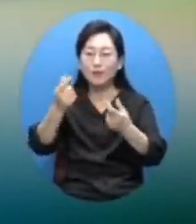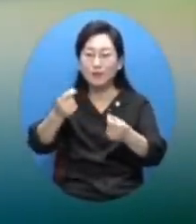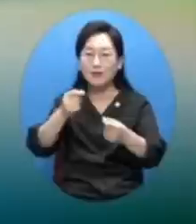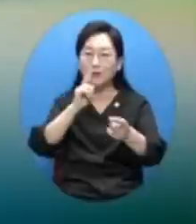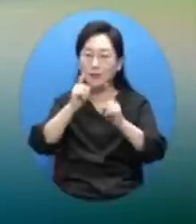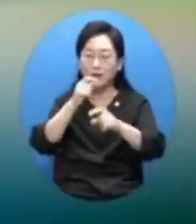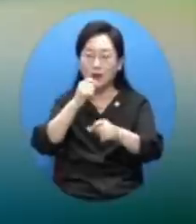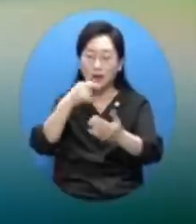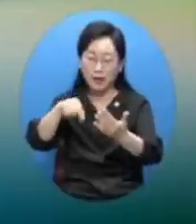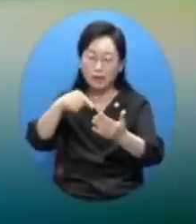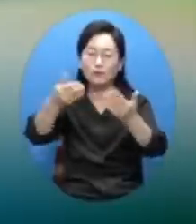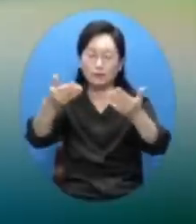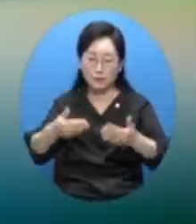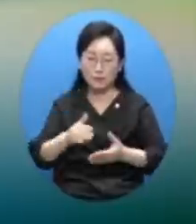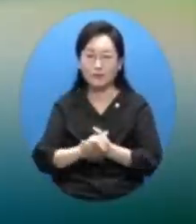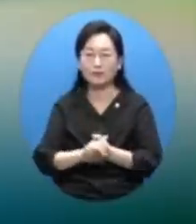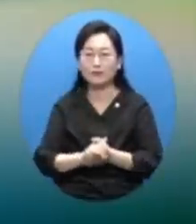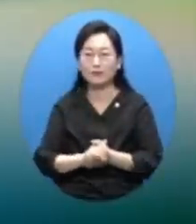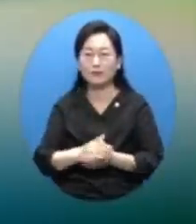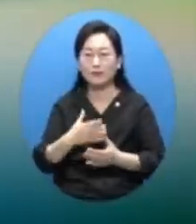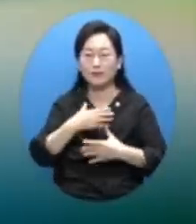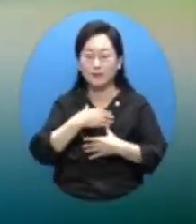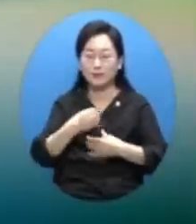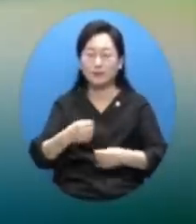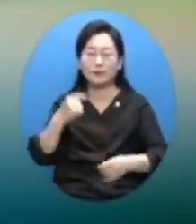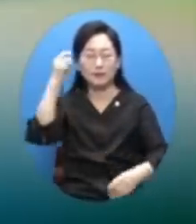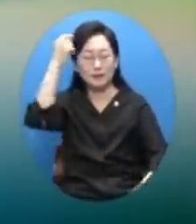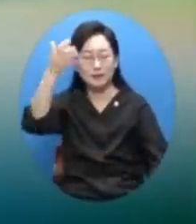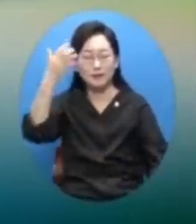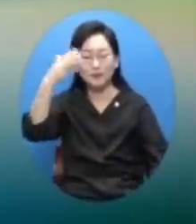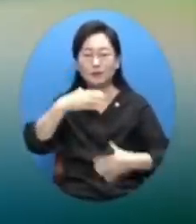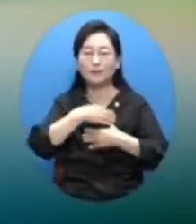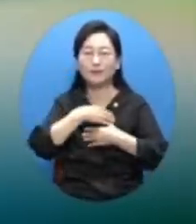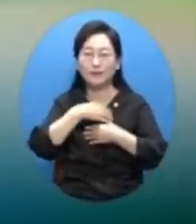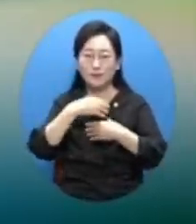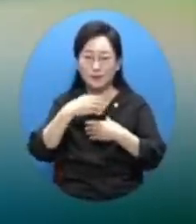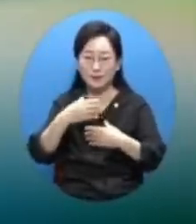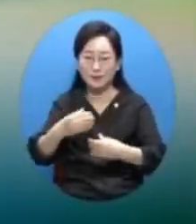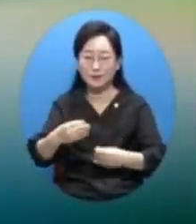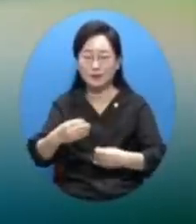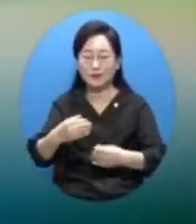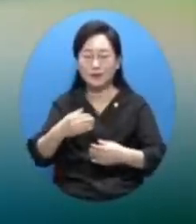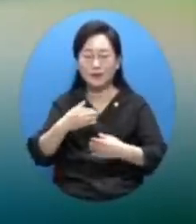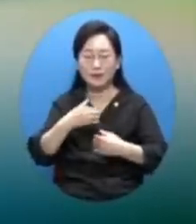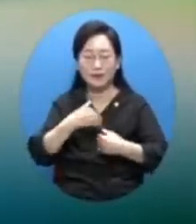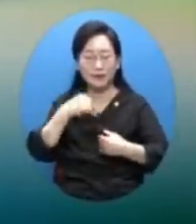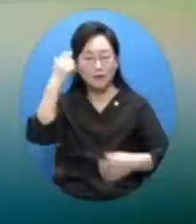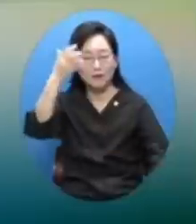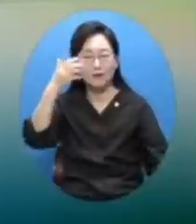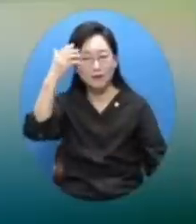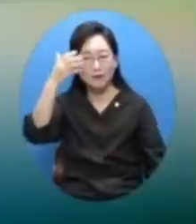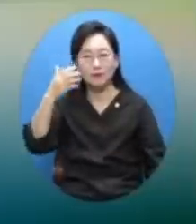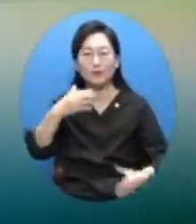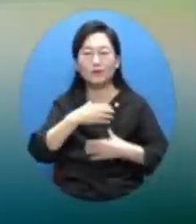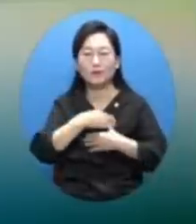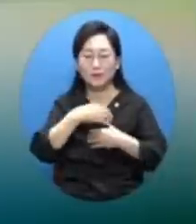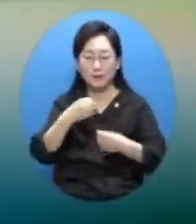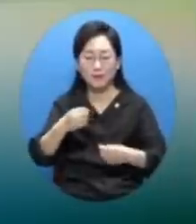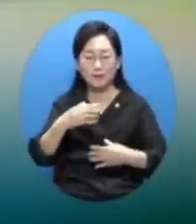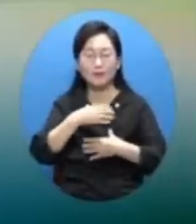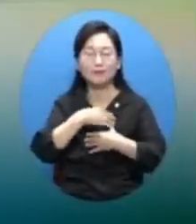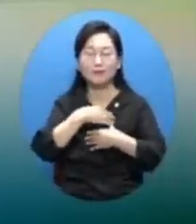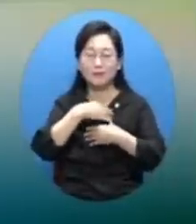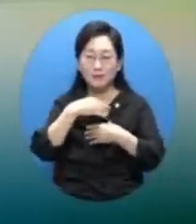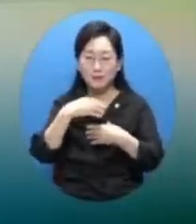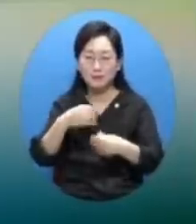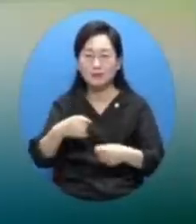말하도록 하셨네이 디즈웰 위드 마이 소울 평안의 내 영혼 평안해 is well